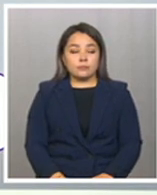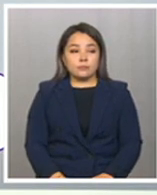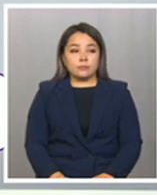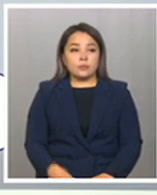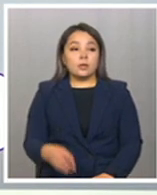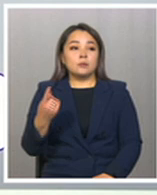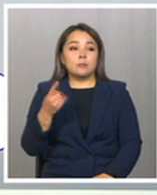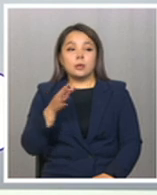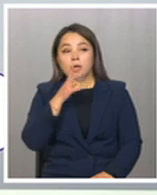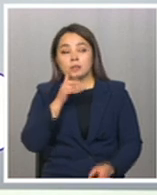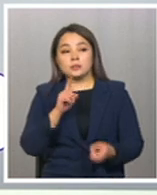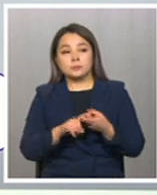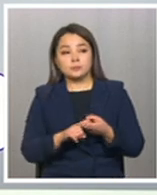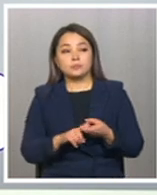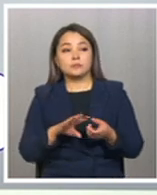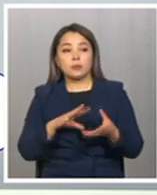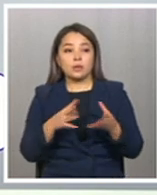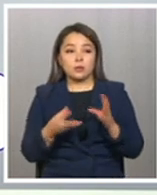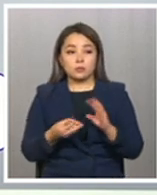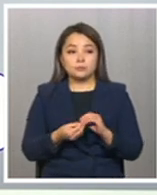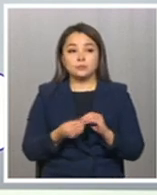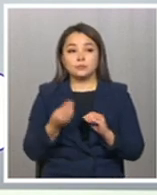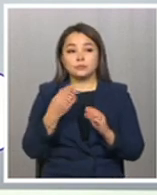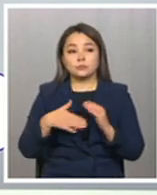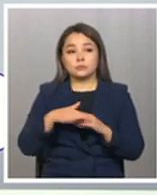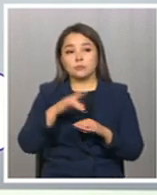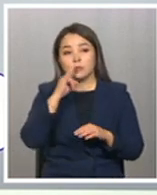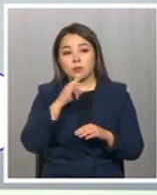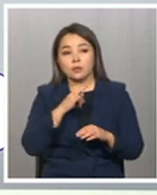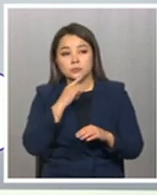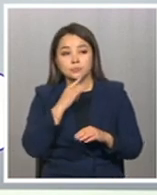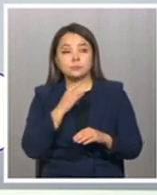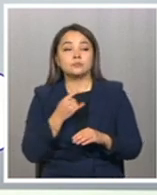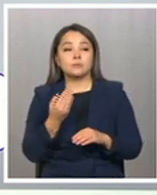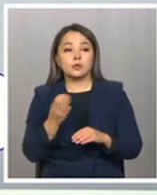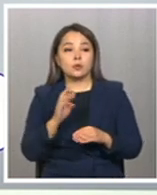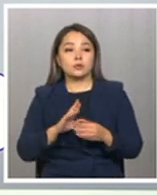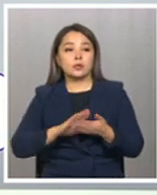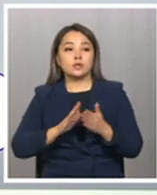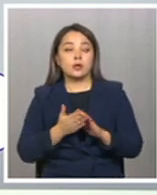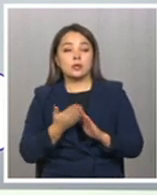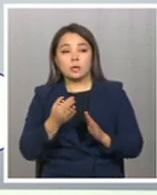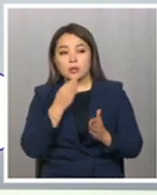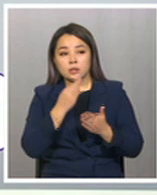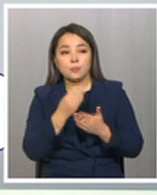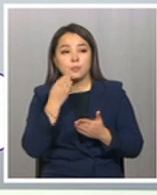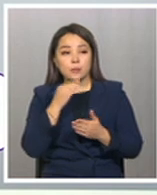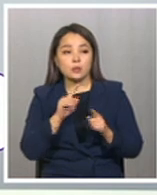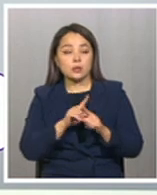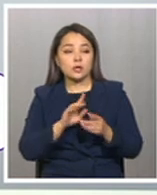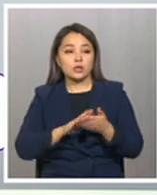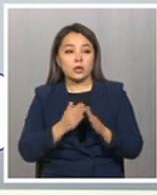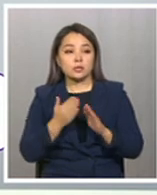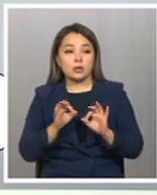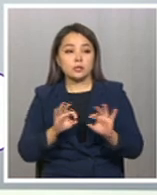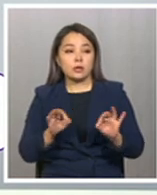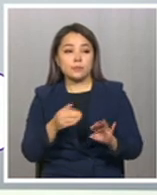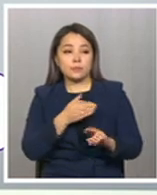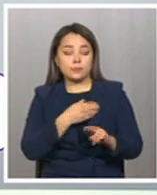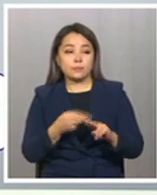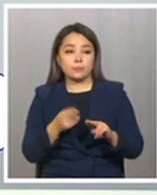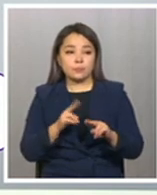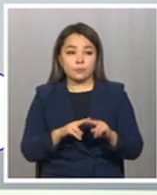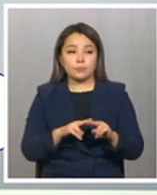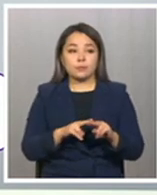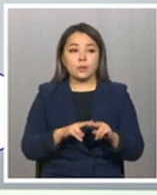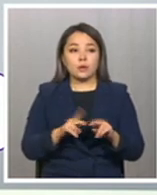Бірінші кезекте оқушылар, жалпы Шығыс Қазақстанның әлеуметтік экономикалық жағдайының мықты жақтарына тоқталып өтсек. Яғни